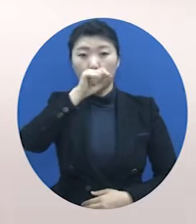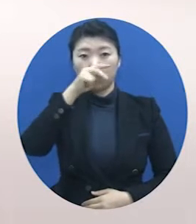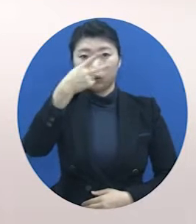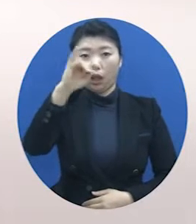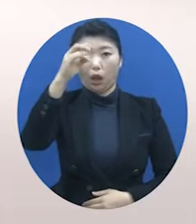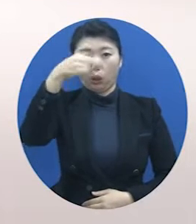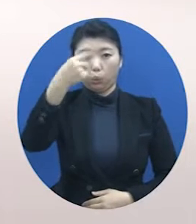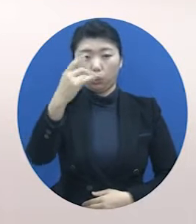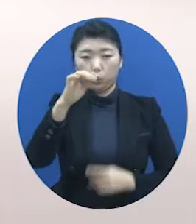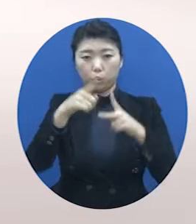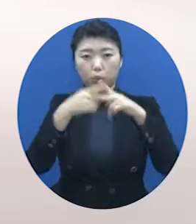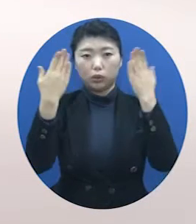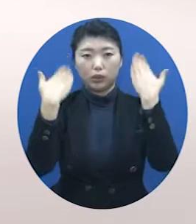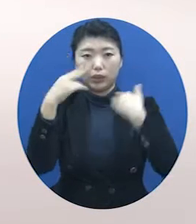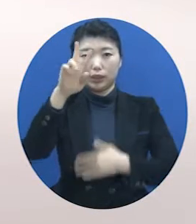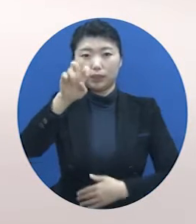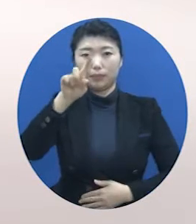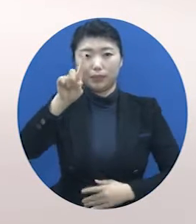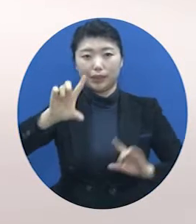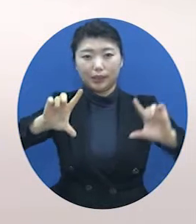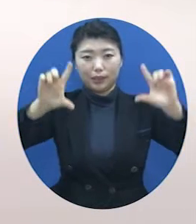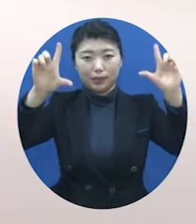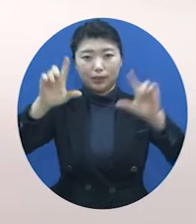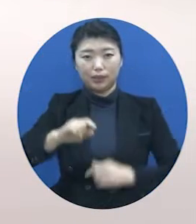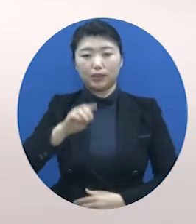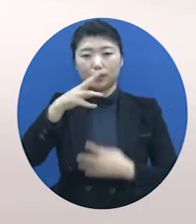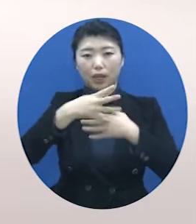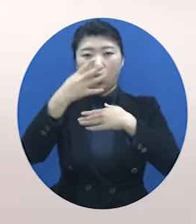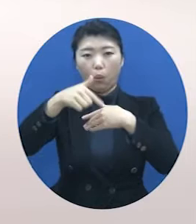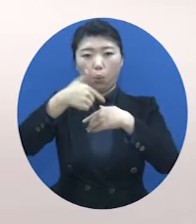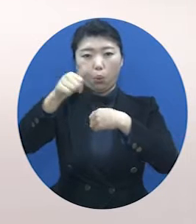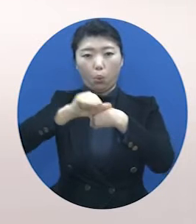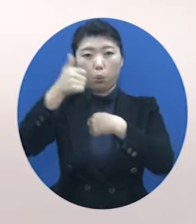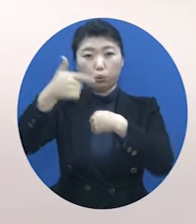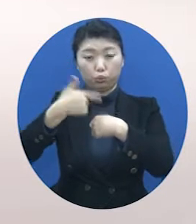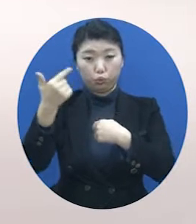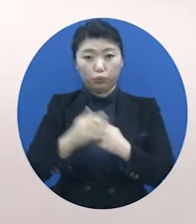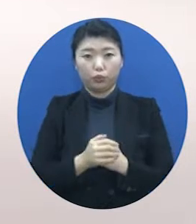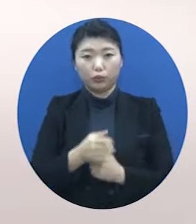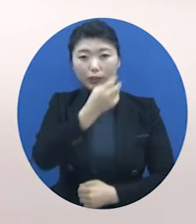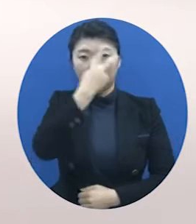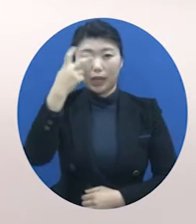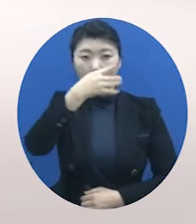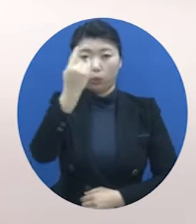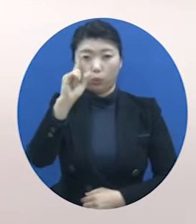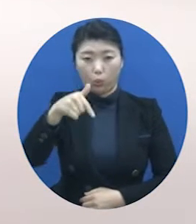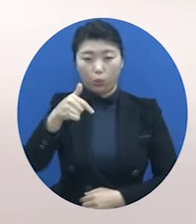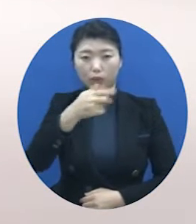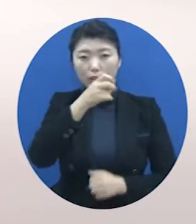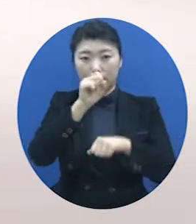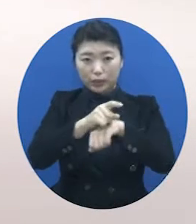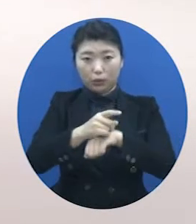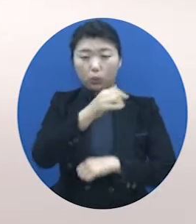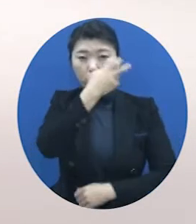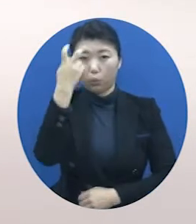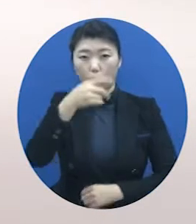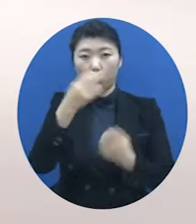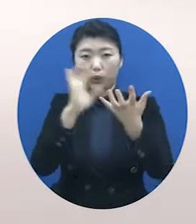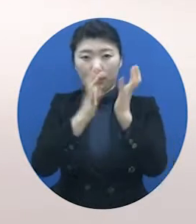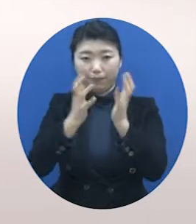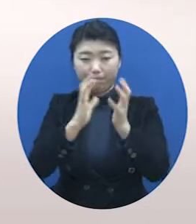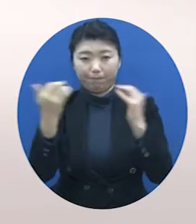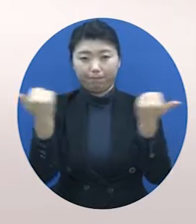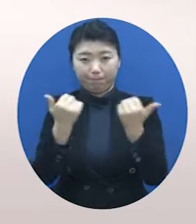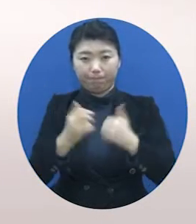세종시 조치원 대동초등학교는 지난 21일 4, 5, 6학년을 대상으로 창의톡, 인성톡 디베이트